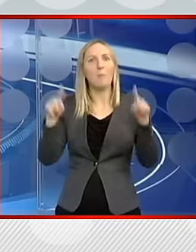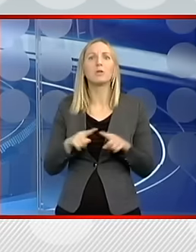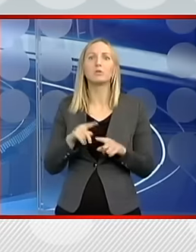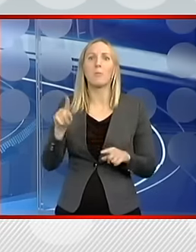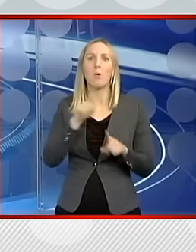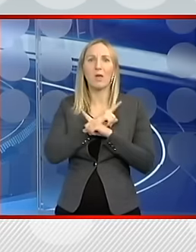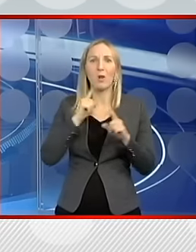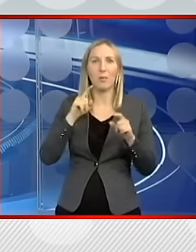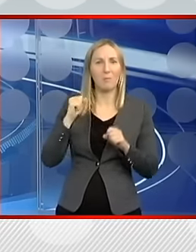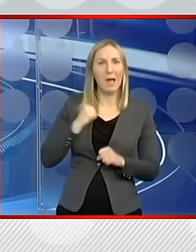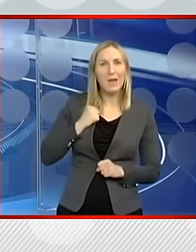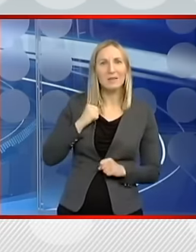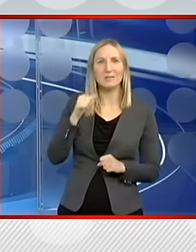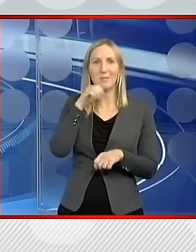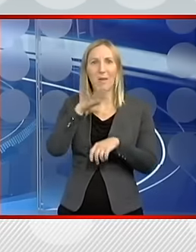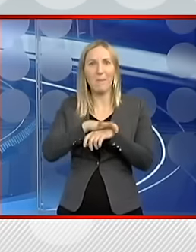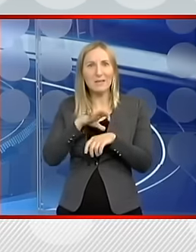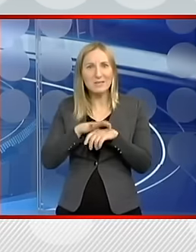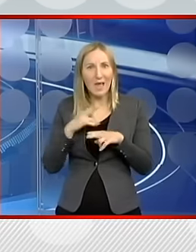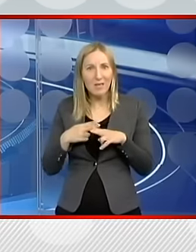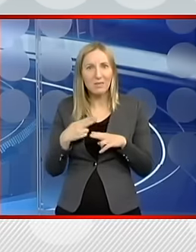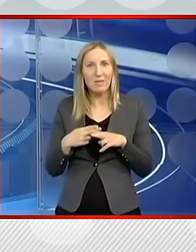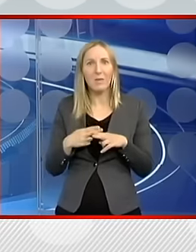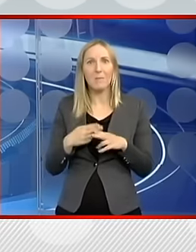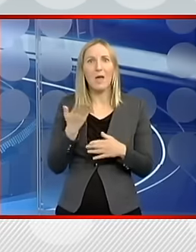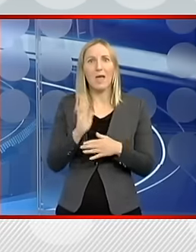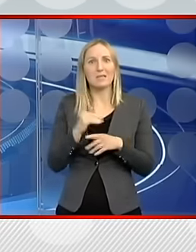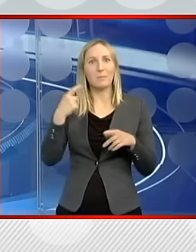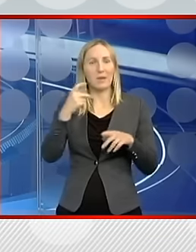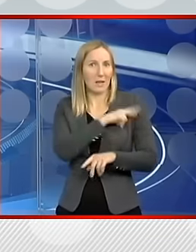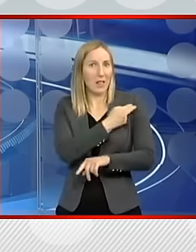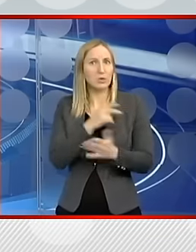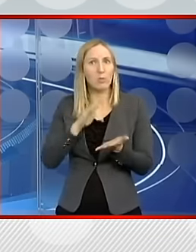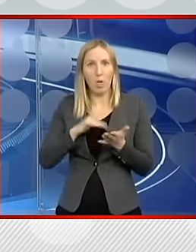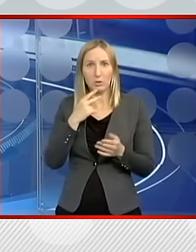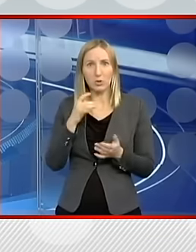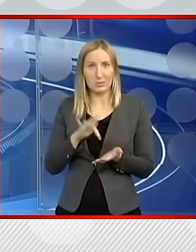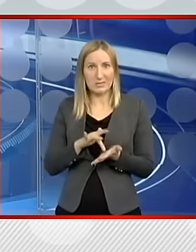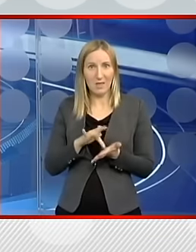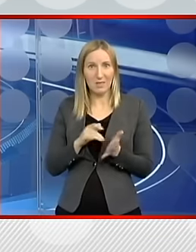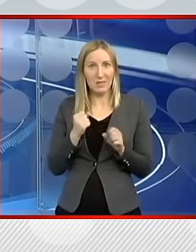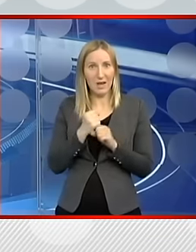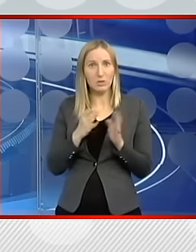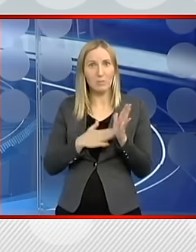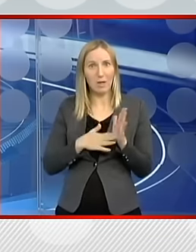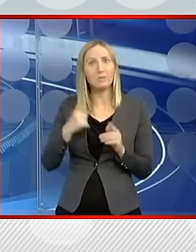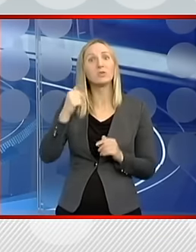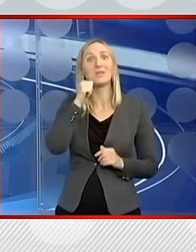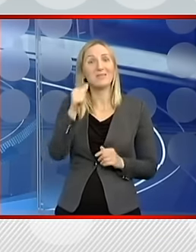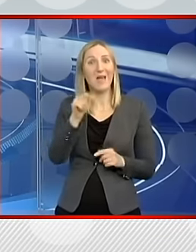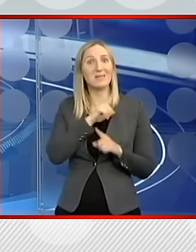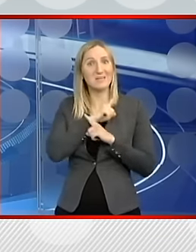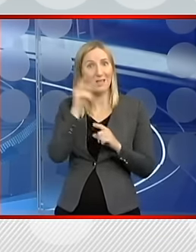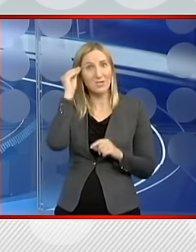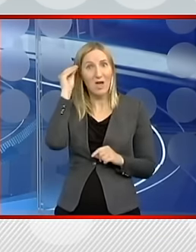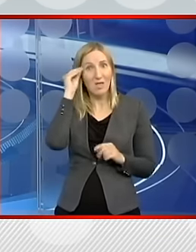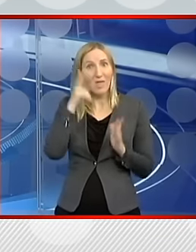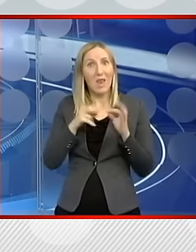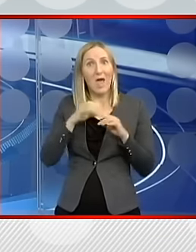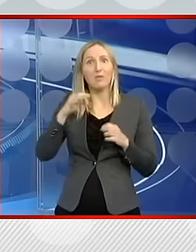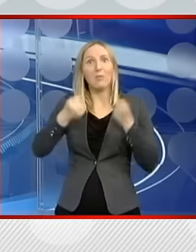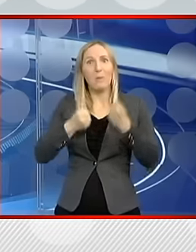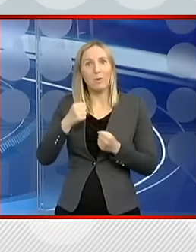gardistima i pacijentima ispred kliničko-bolničkog centra Dragiša Mišović. Dan sećanja na poginule u NATO bombardovanju obeležen